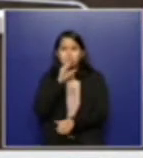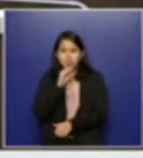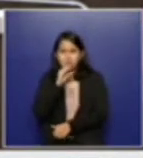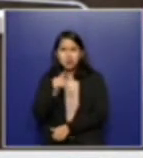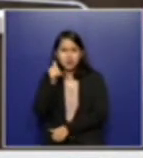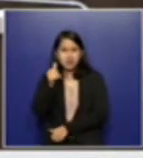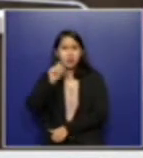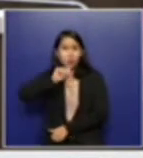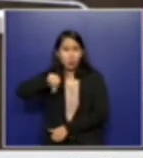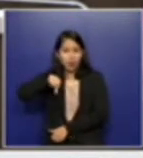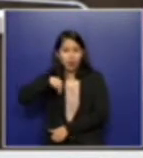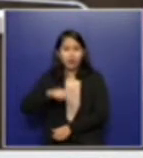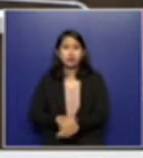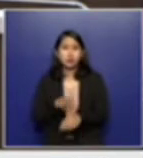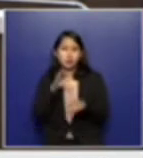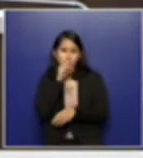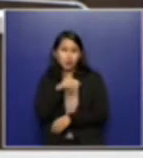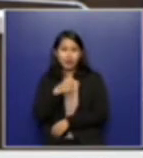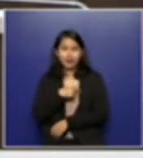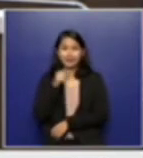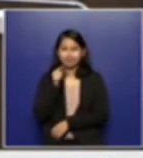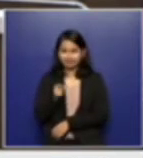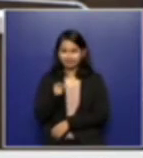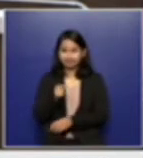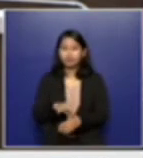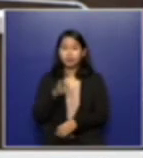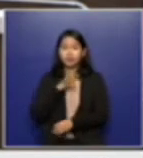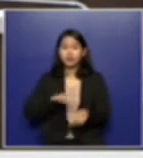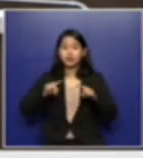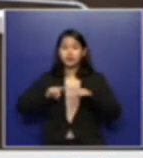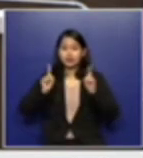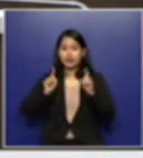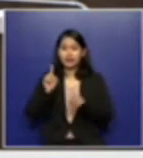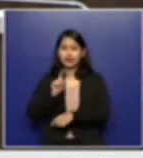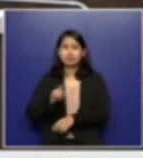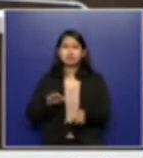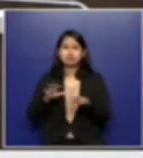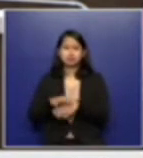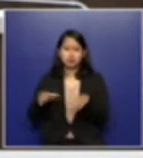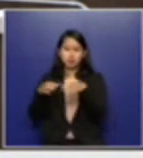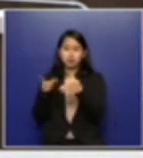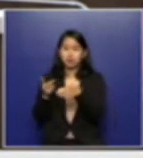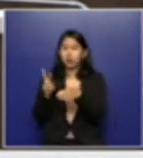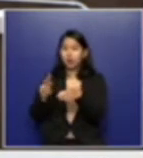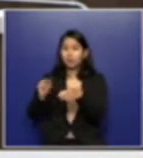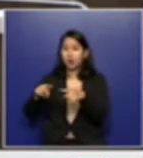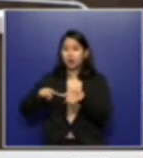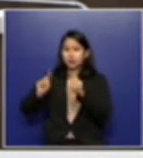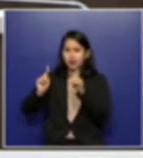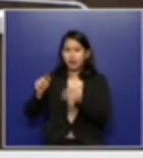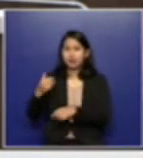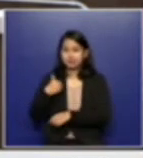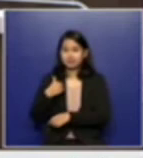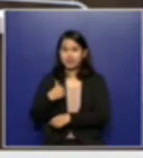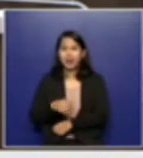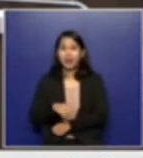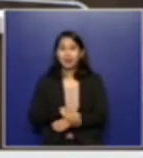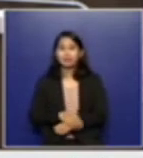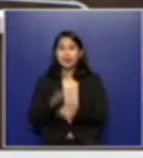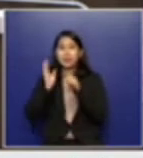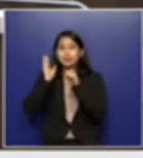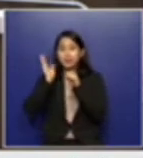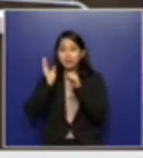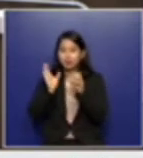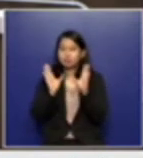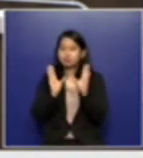ที่สำคัญก็คือท่านเป็นคนที่ไม่เหมือนพนักท่านนายกครับเวลาออกมาแถลงในสภา